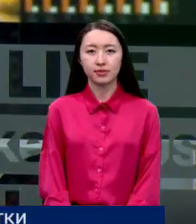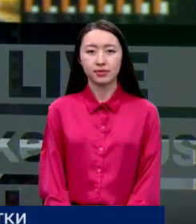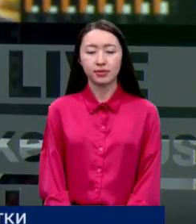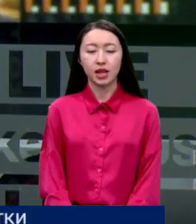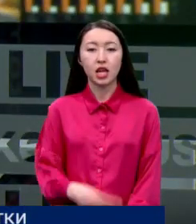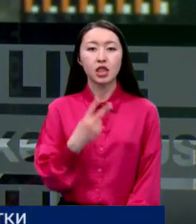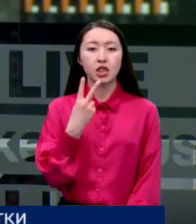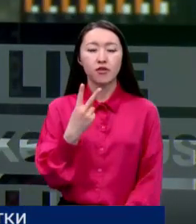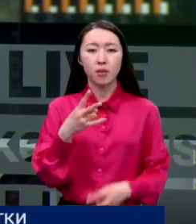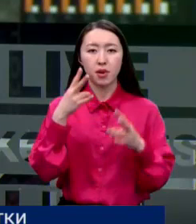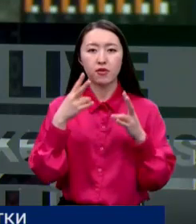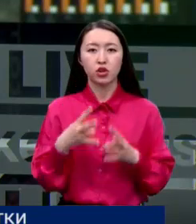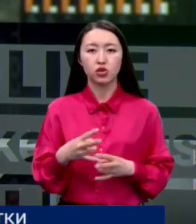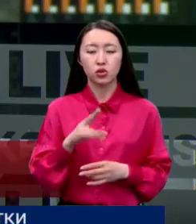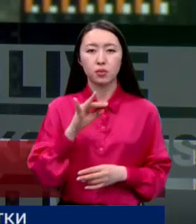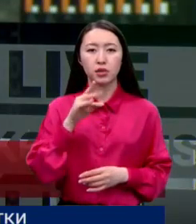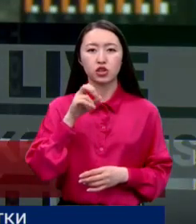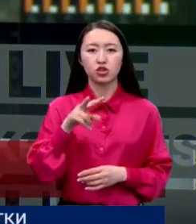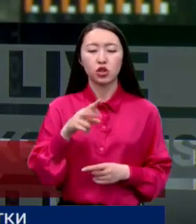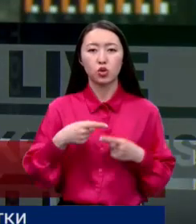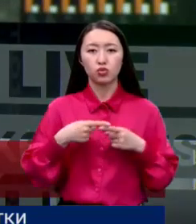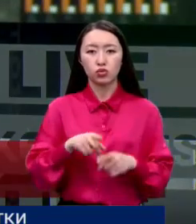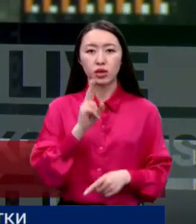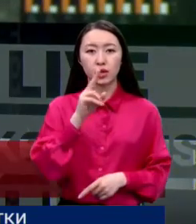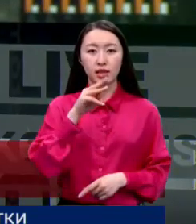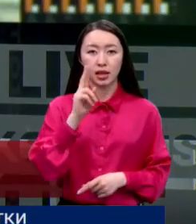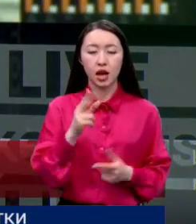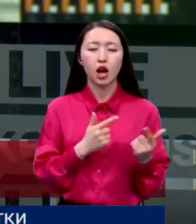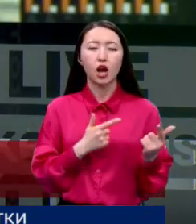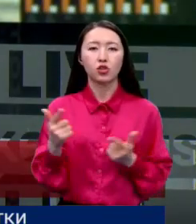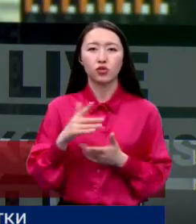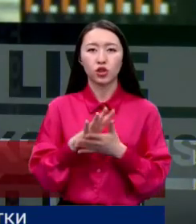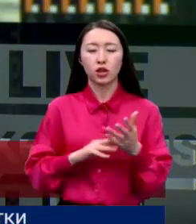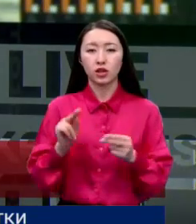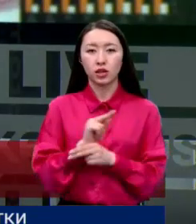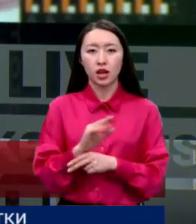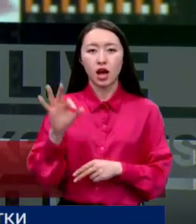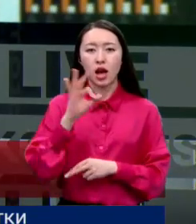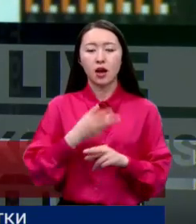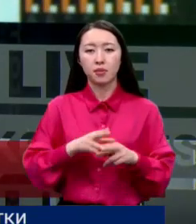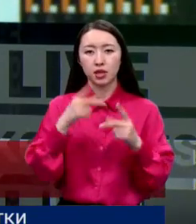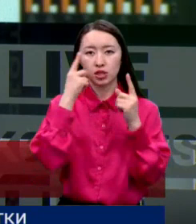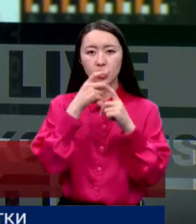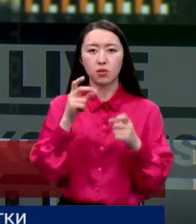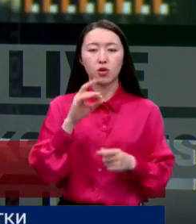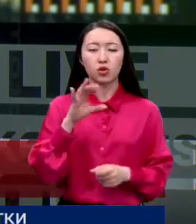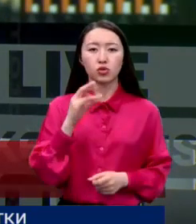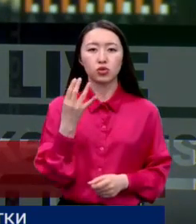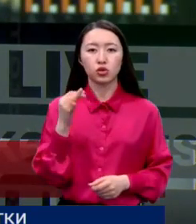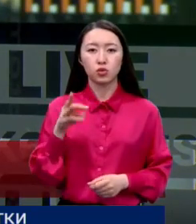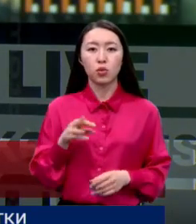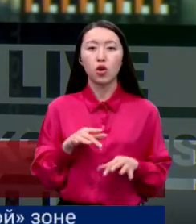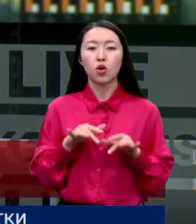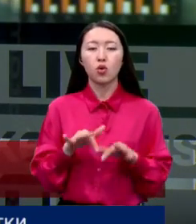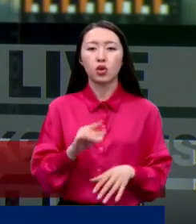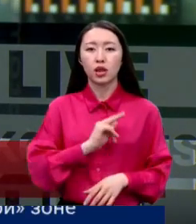Два поврежденных выносных причальных устройства на КТК готовы к дальнейшему ремонту. Об этом сообщили в консорциуме. Ход работы и возможные сроки